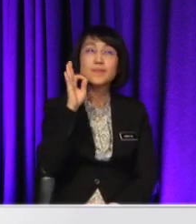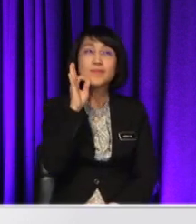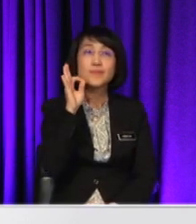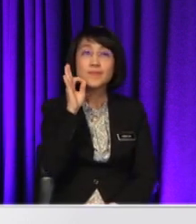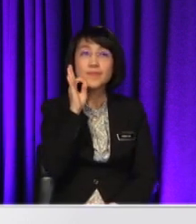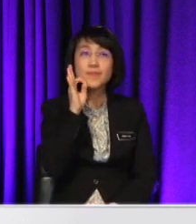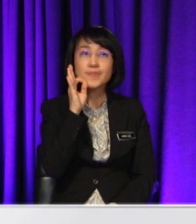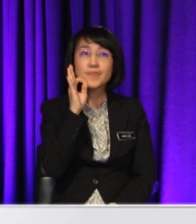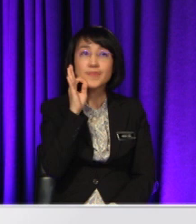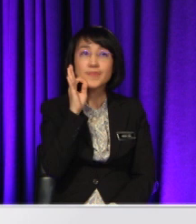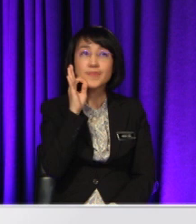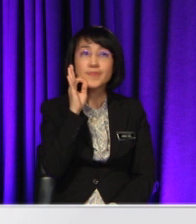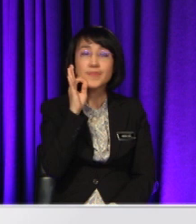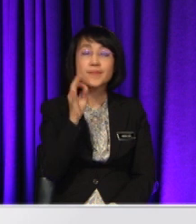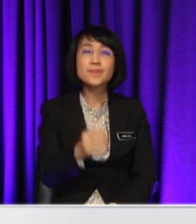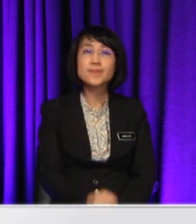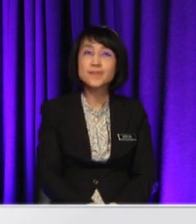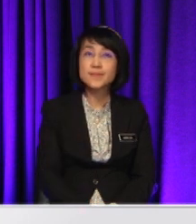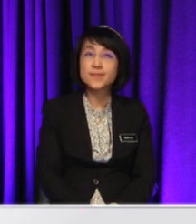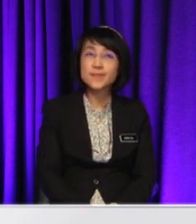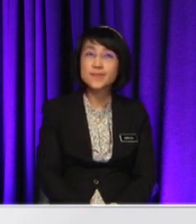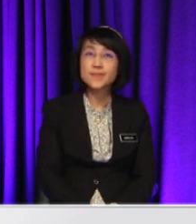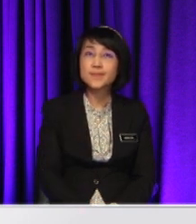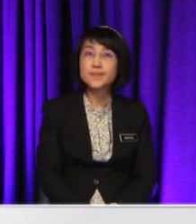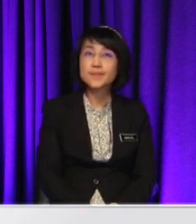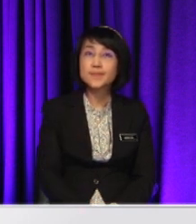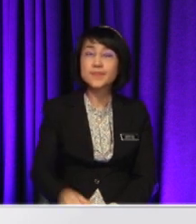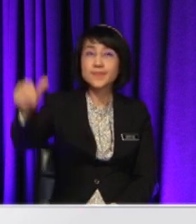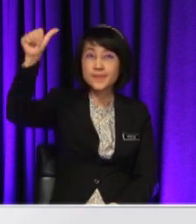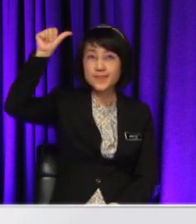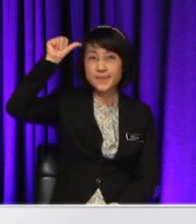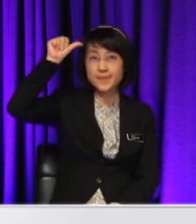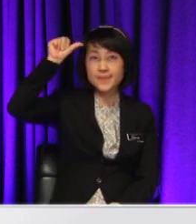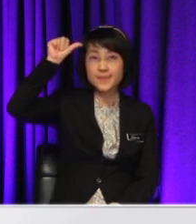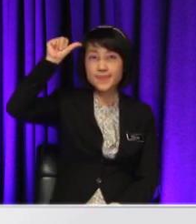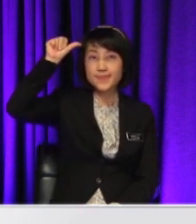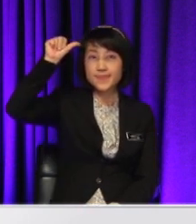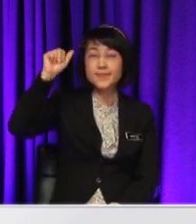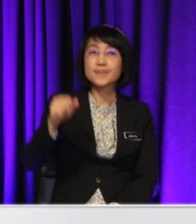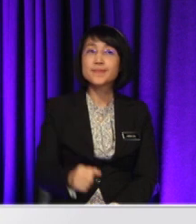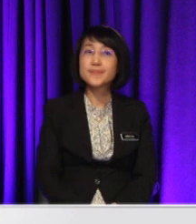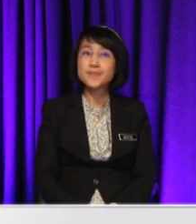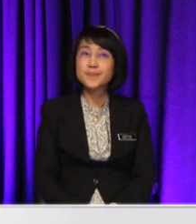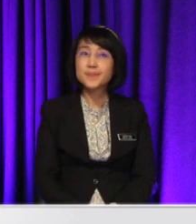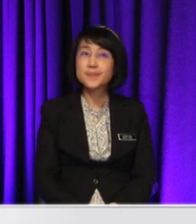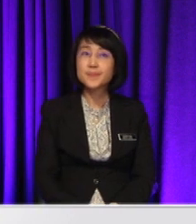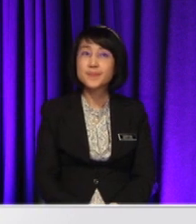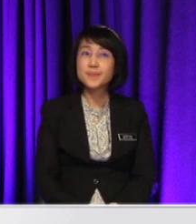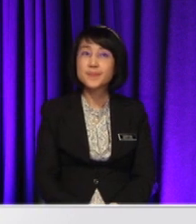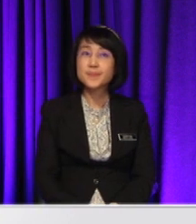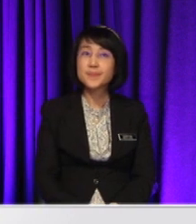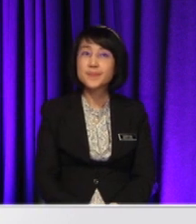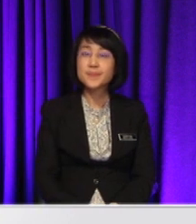Fazira Syuhada kemudian sebelahnya Ame Ame di bawah